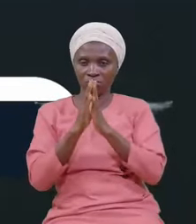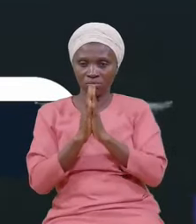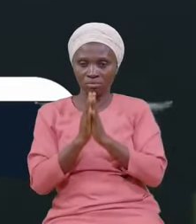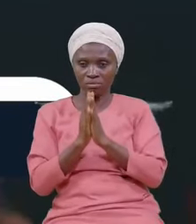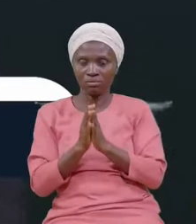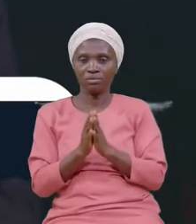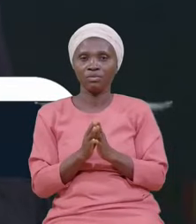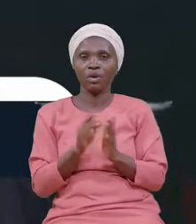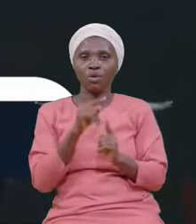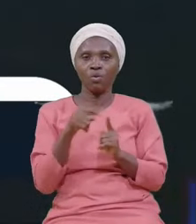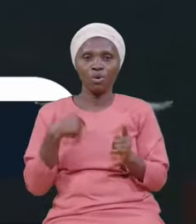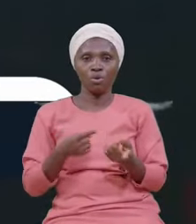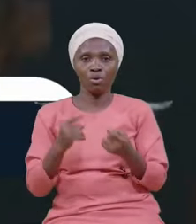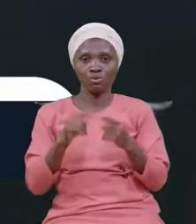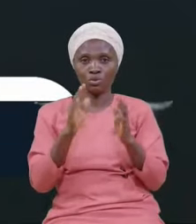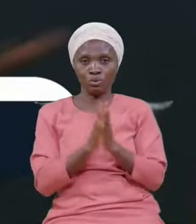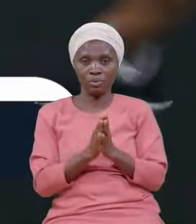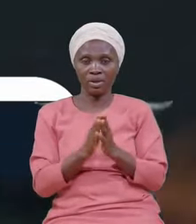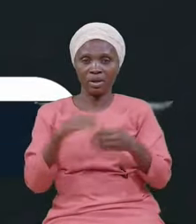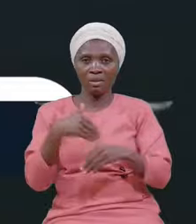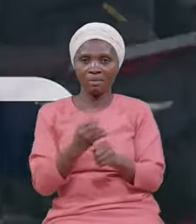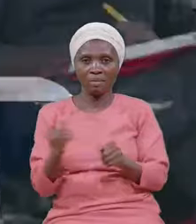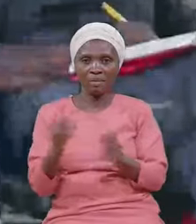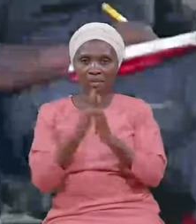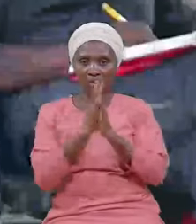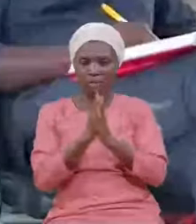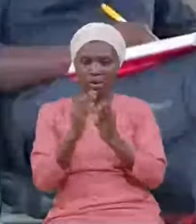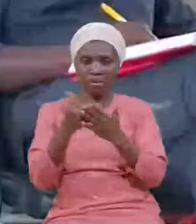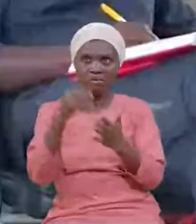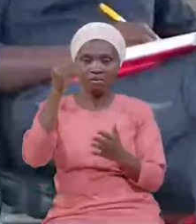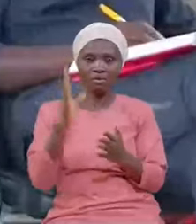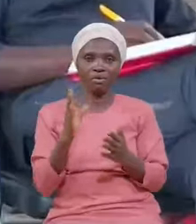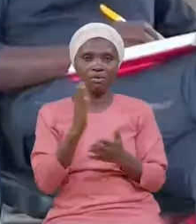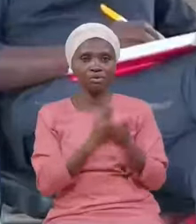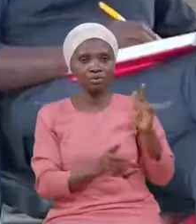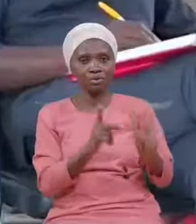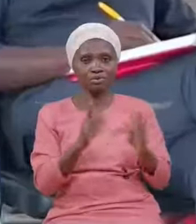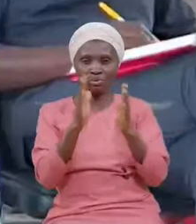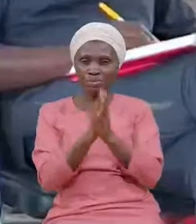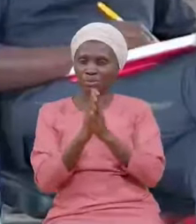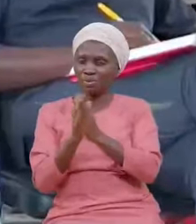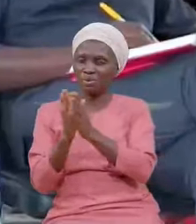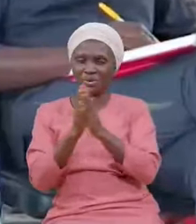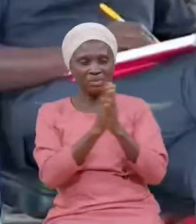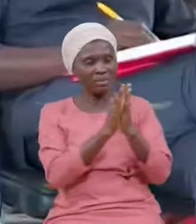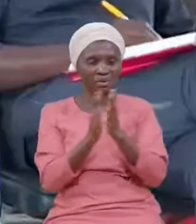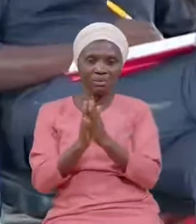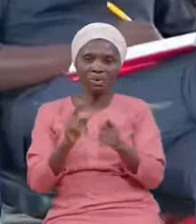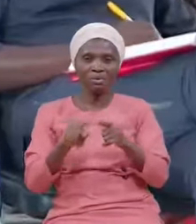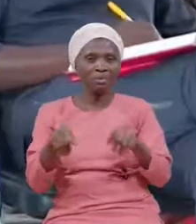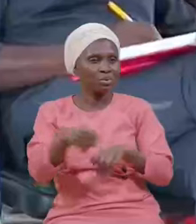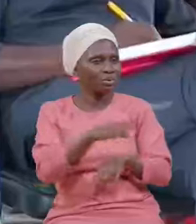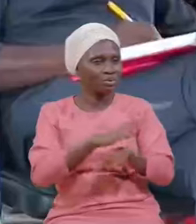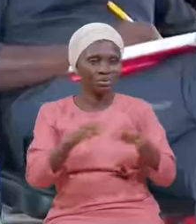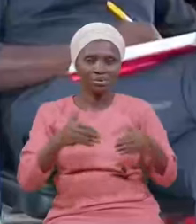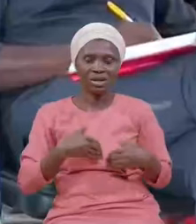nos supplications à Dieu, ceux qui prient, ils n'ont pas le sens de la proximité de Dieu. Ils